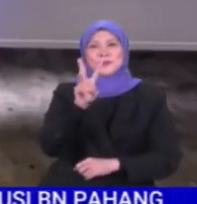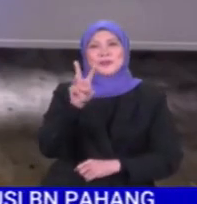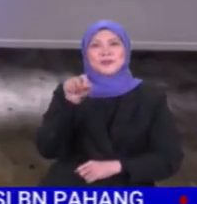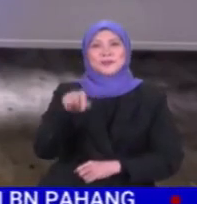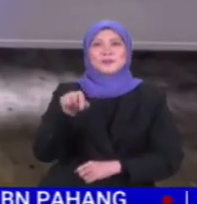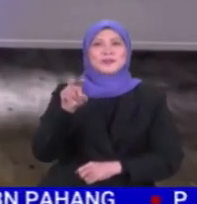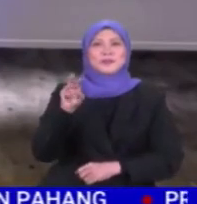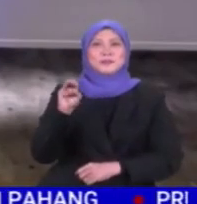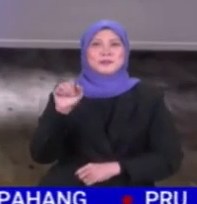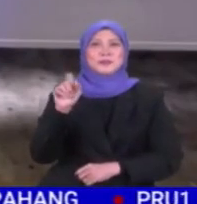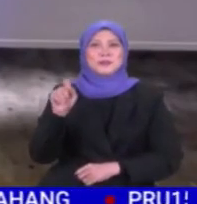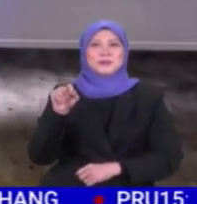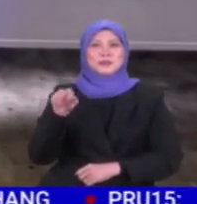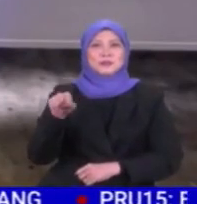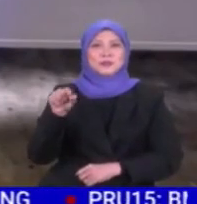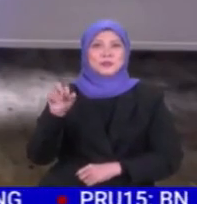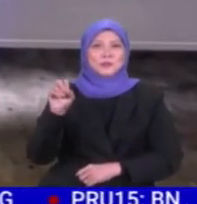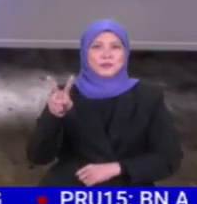kami di